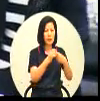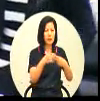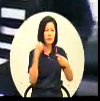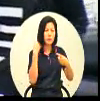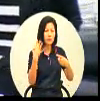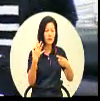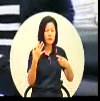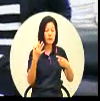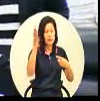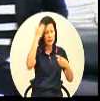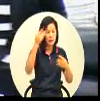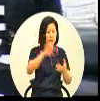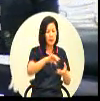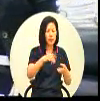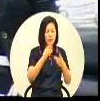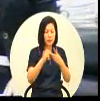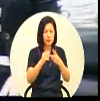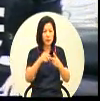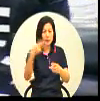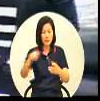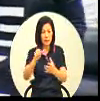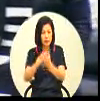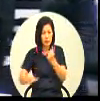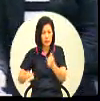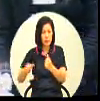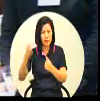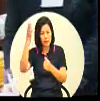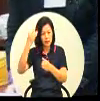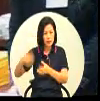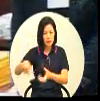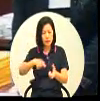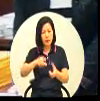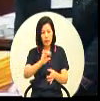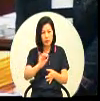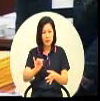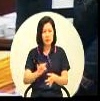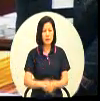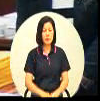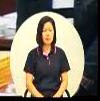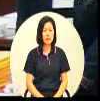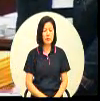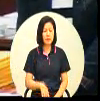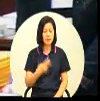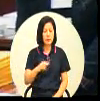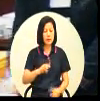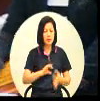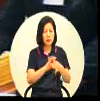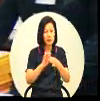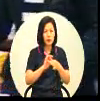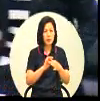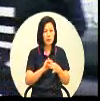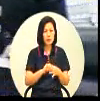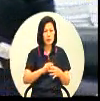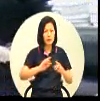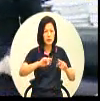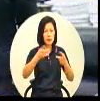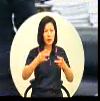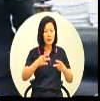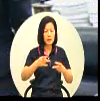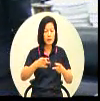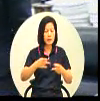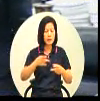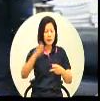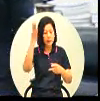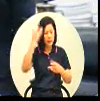料，一个再生的绿料， 有两种。 另外就是讲吼，迄、那个议员一直咧关心的，就是改植山形的沥青混凝